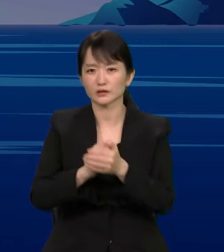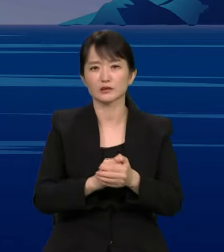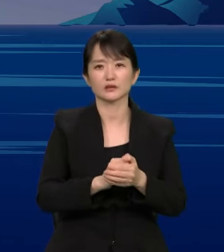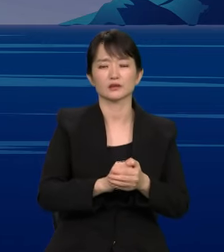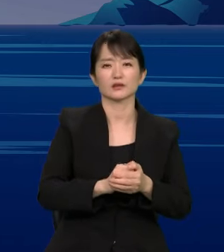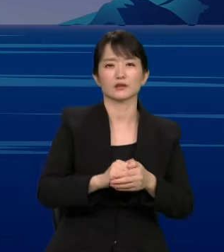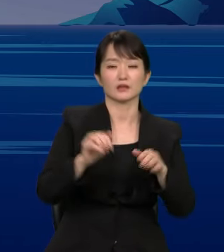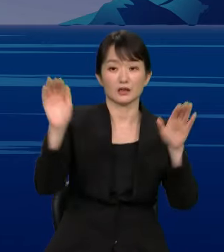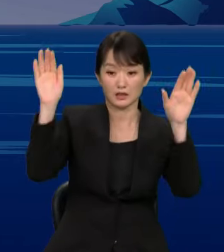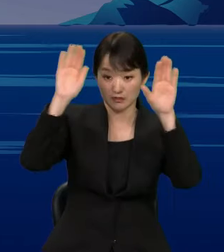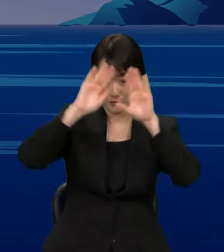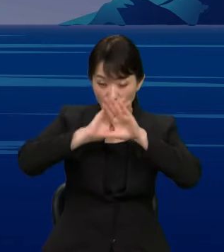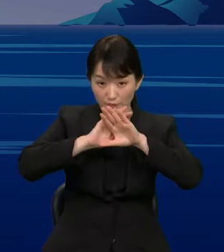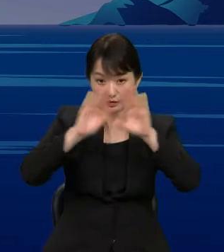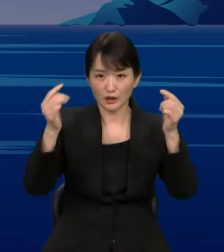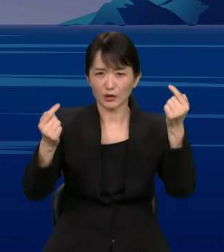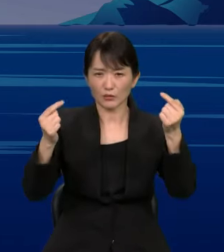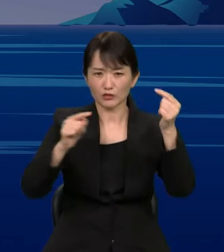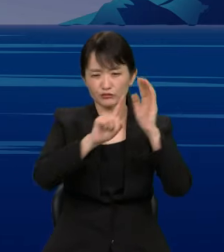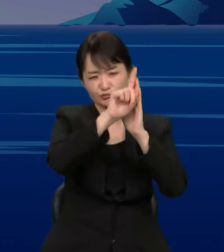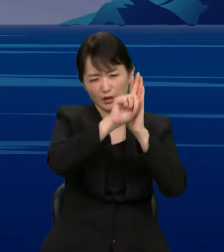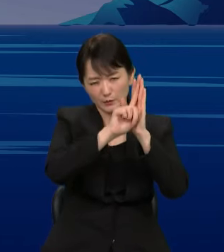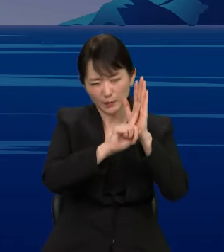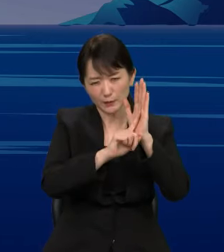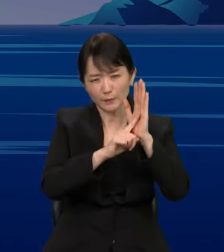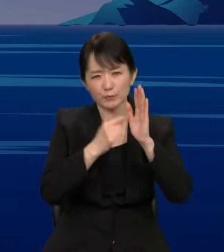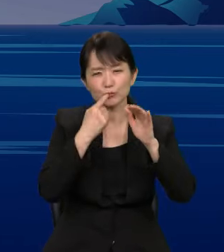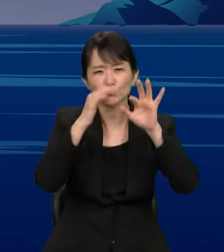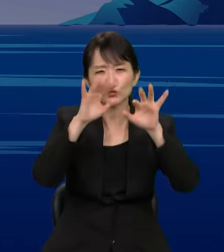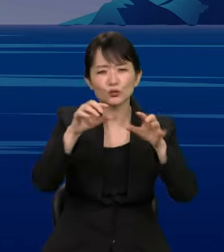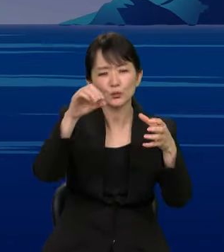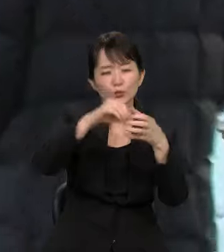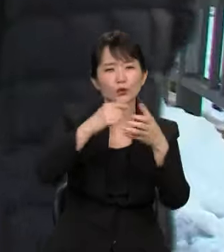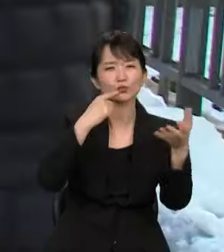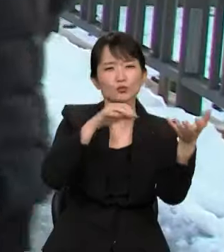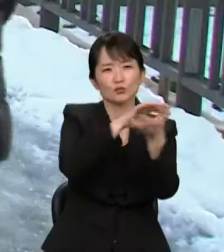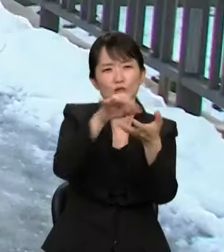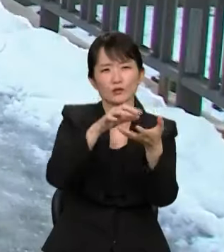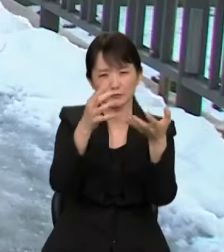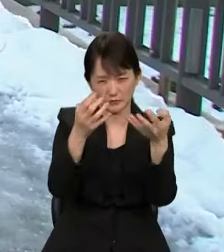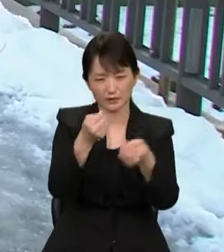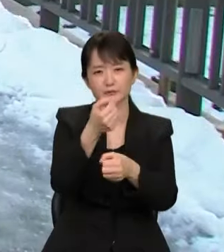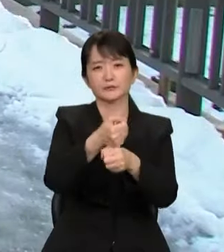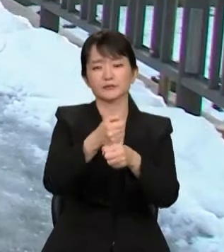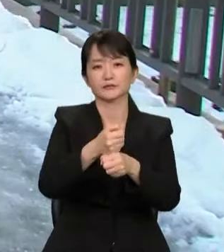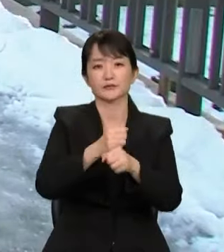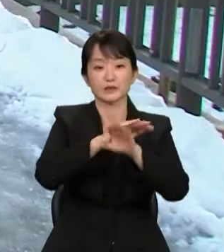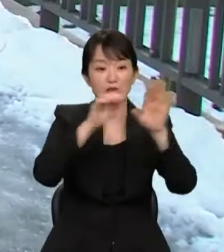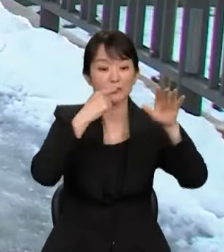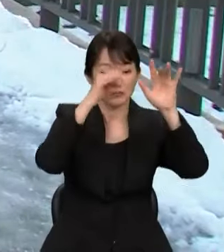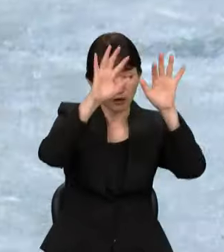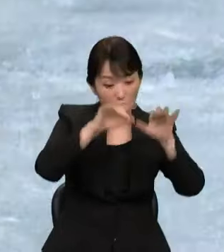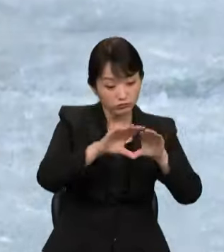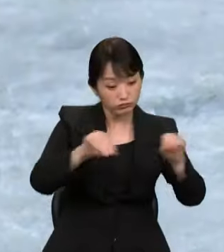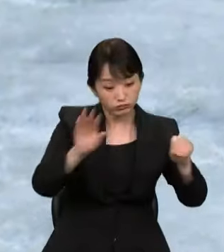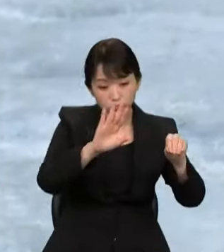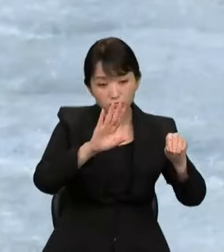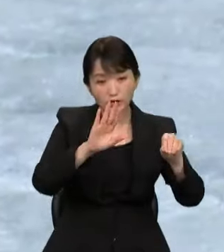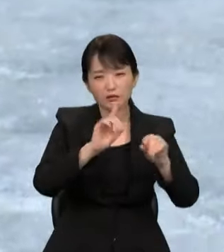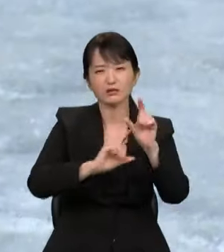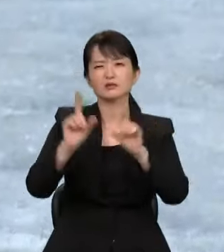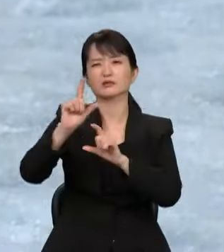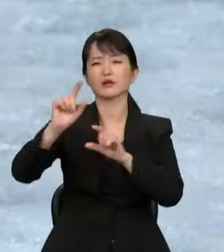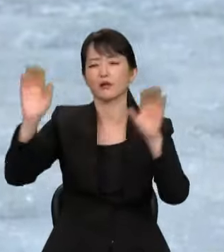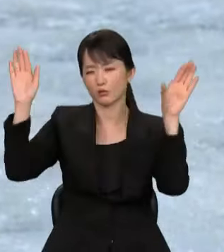크게 떨어지면서 기온차를 더 벌려 구름을 더 크게 만든 겁니다 게다가 낮에 내린 눈도 녹지 않아 더 많은 눈이